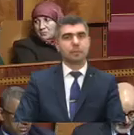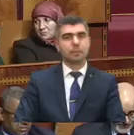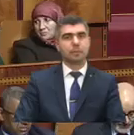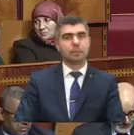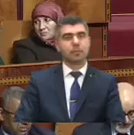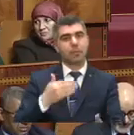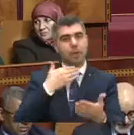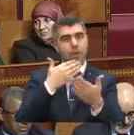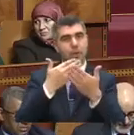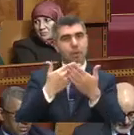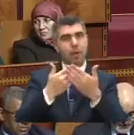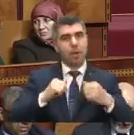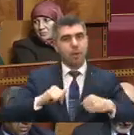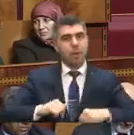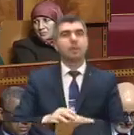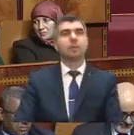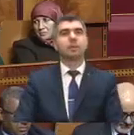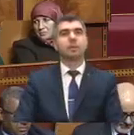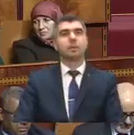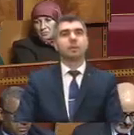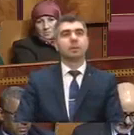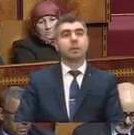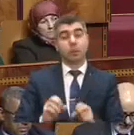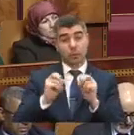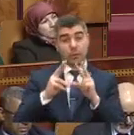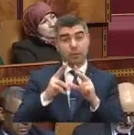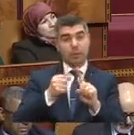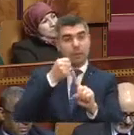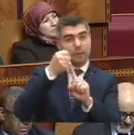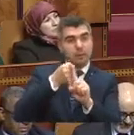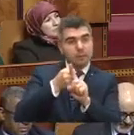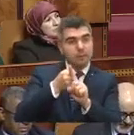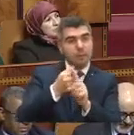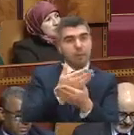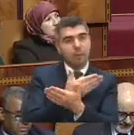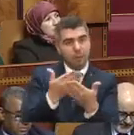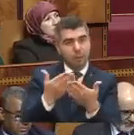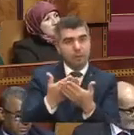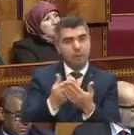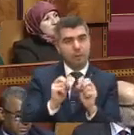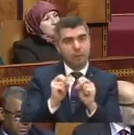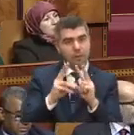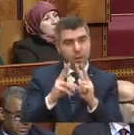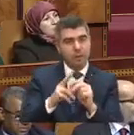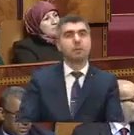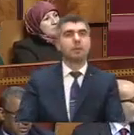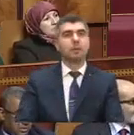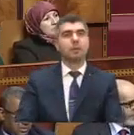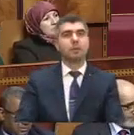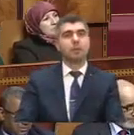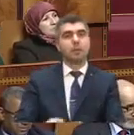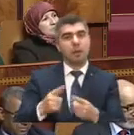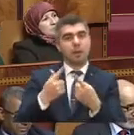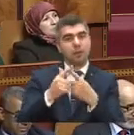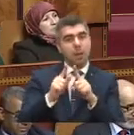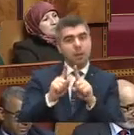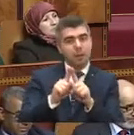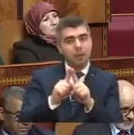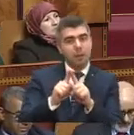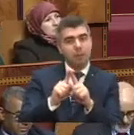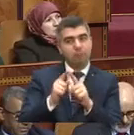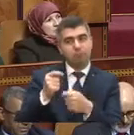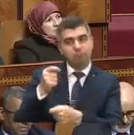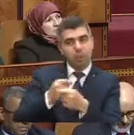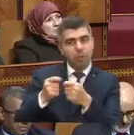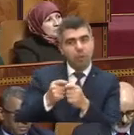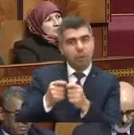شكرا السيد الوزير، أكيد أنكم تقومون بمجهودات مقدرة لإصلاح قطاع النقل،